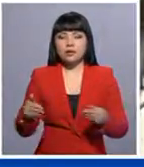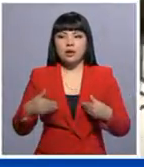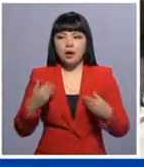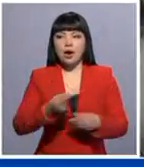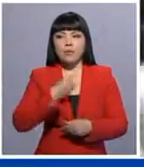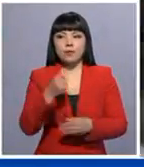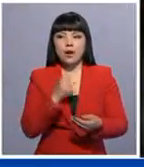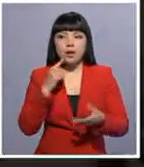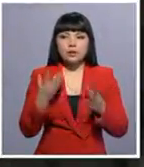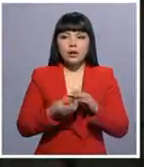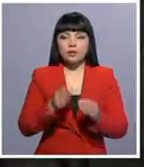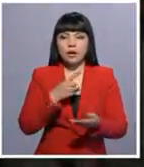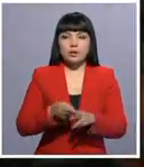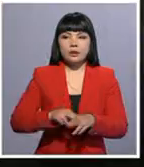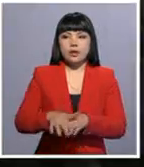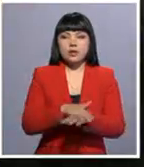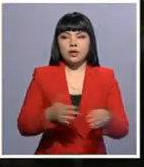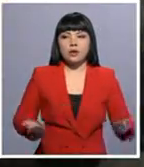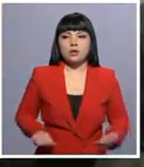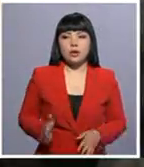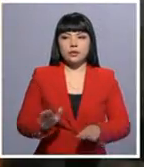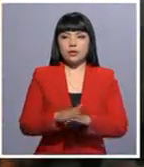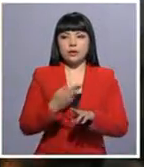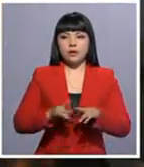бірлік келсін, елімізге тыныштық келсін,